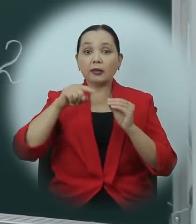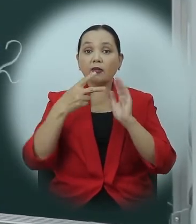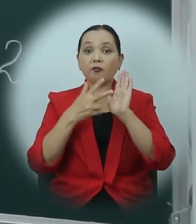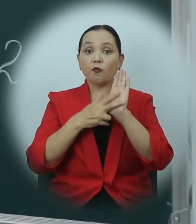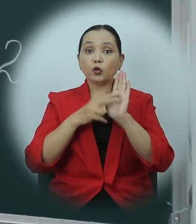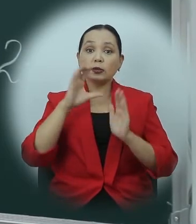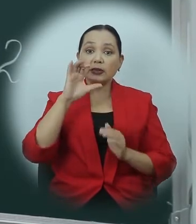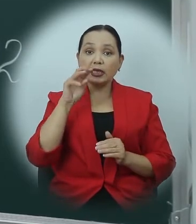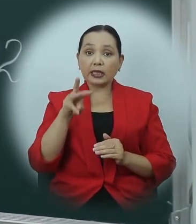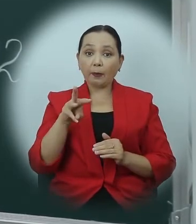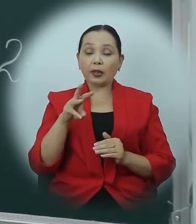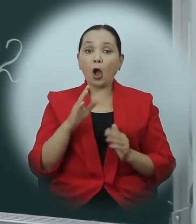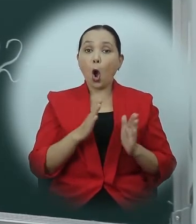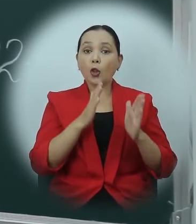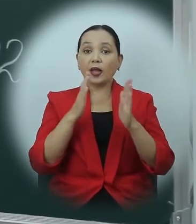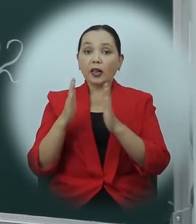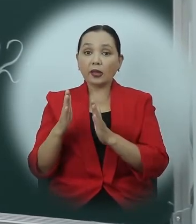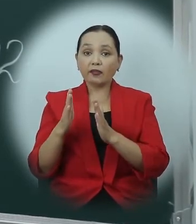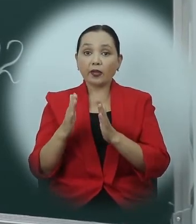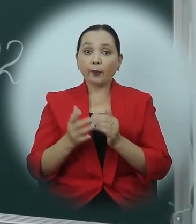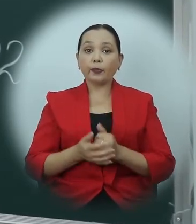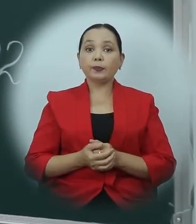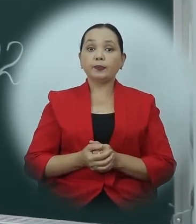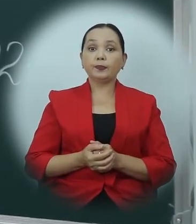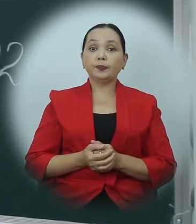10,8 сантиметра. Откладываем.